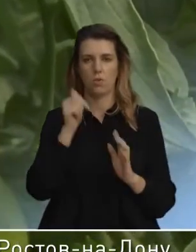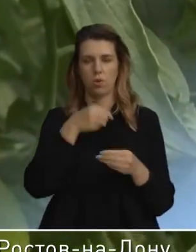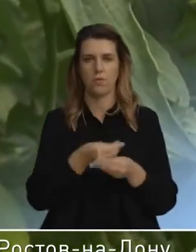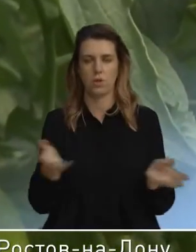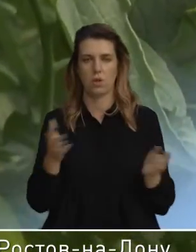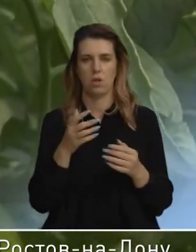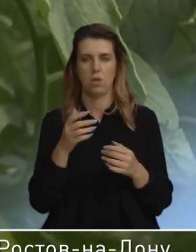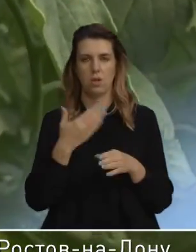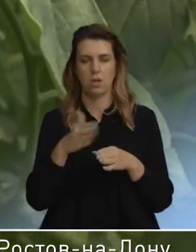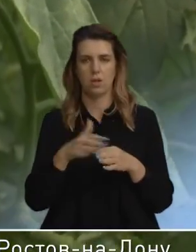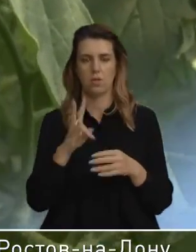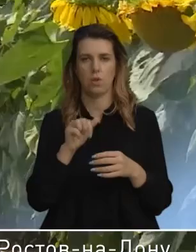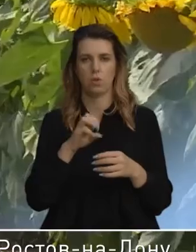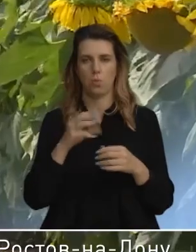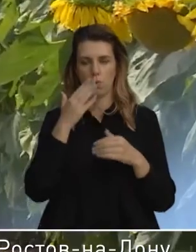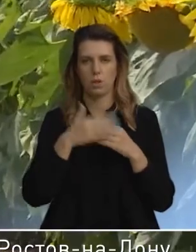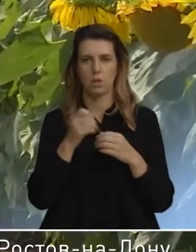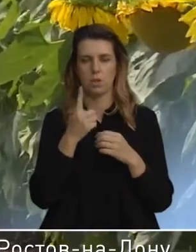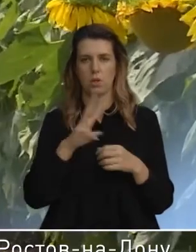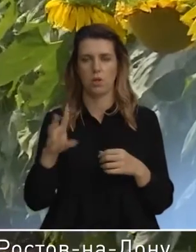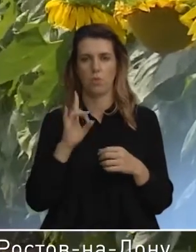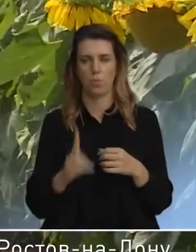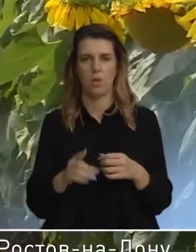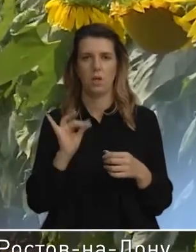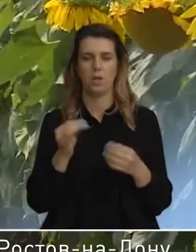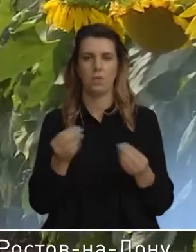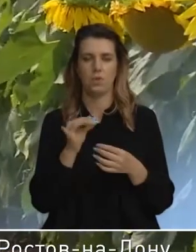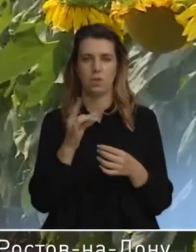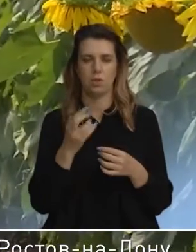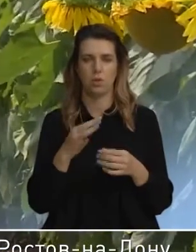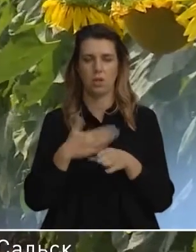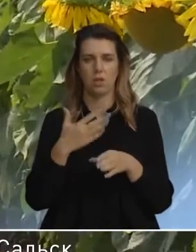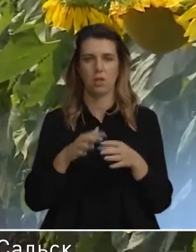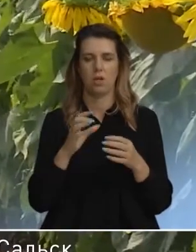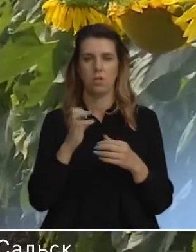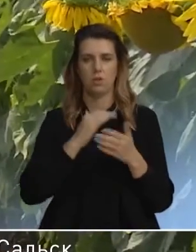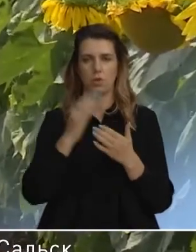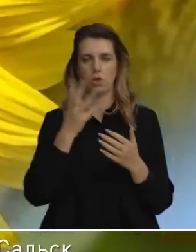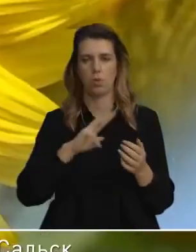выдано краткосрочных кредитов на сумму почти 11 миллиардов рублей и инвестиционных кредитов свыше 4 миллиардов.